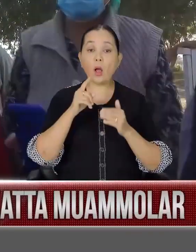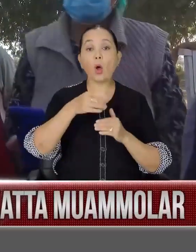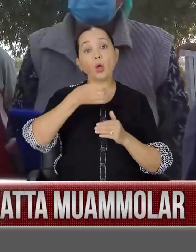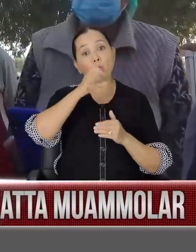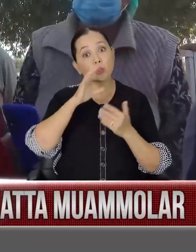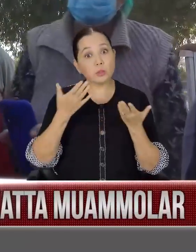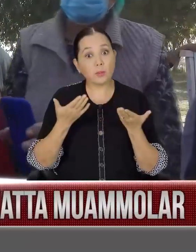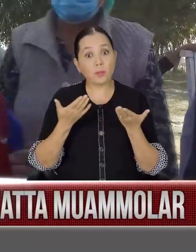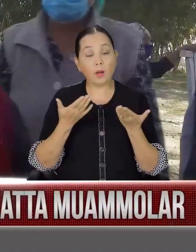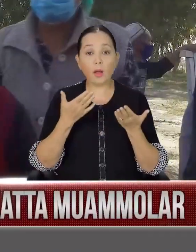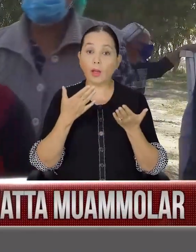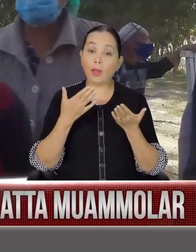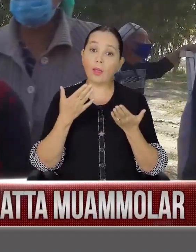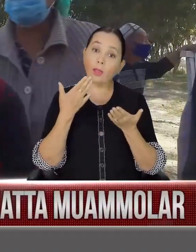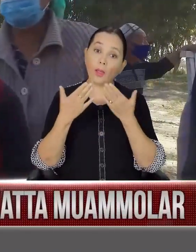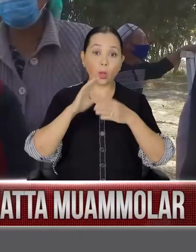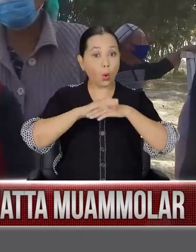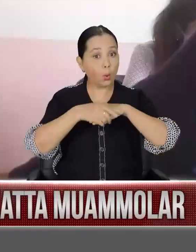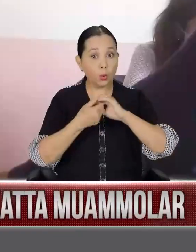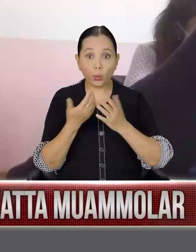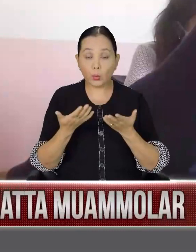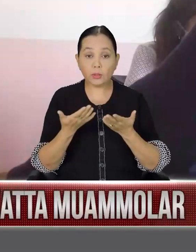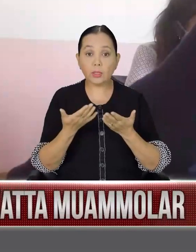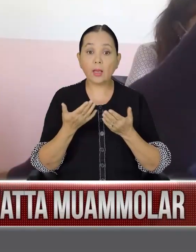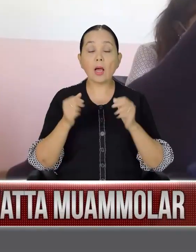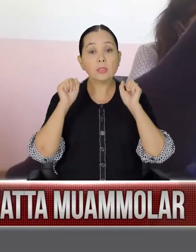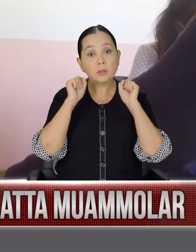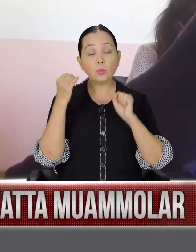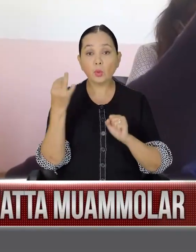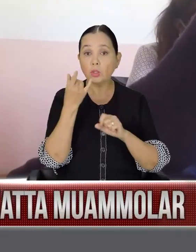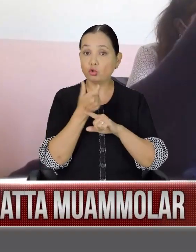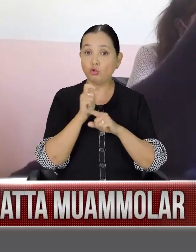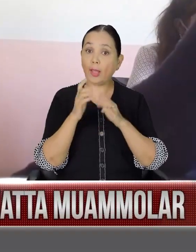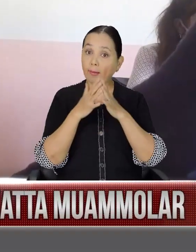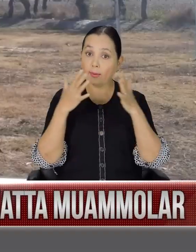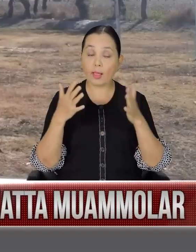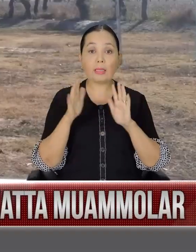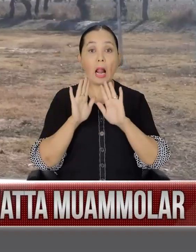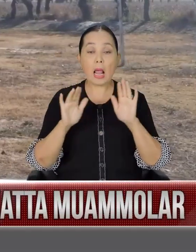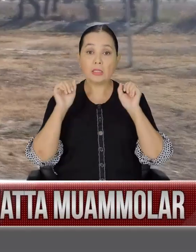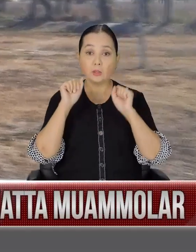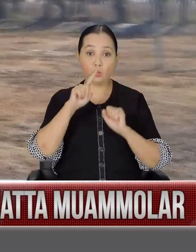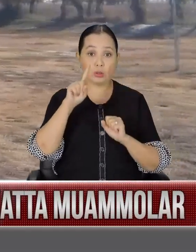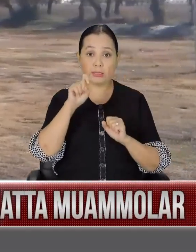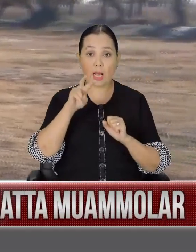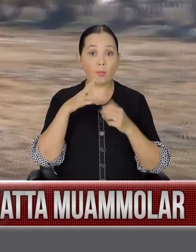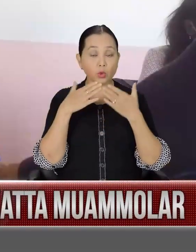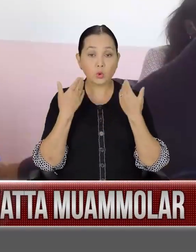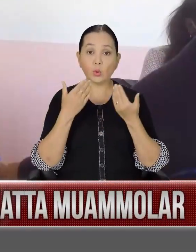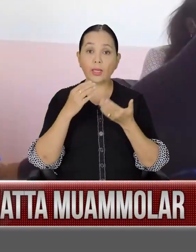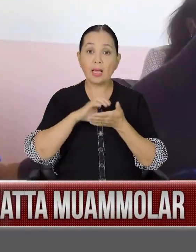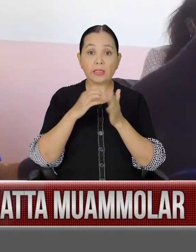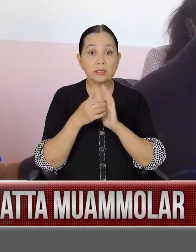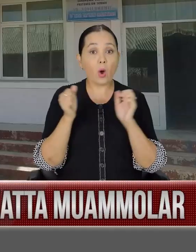içsin mi bu olar? Her zaman ki kolunu yusun mu? Sportka kızıkışımız cüdeyim katta, lakin sport zalimiz yok. Sınıf